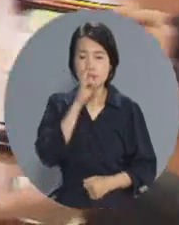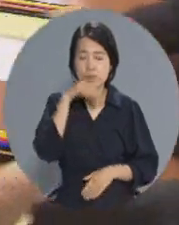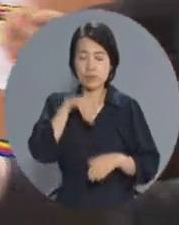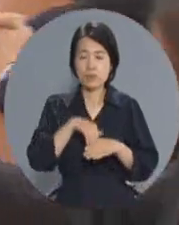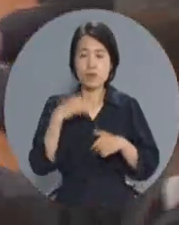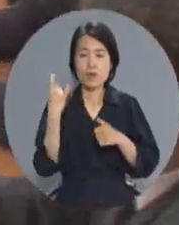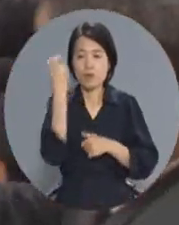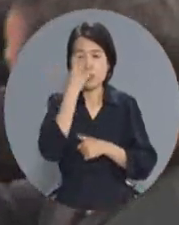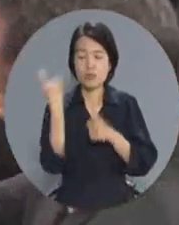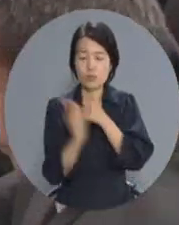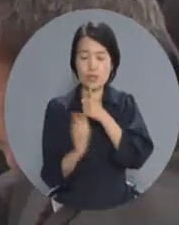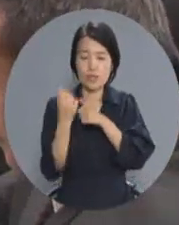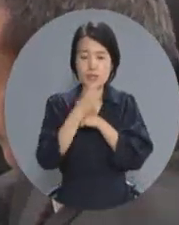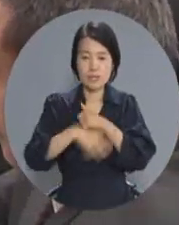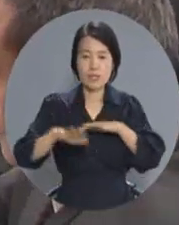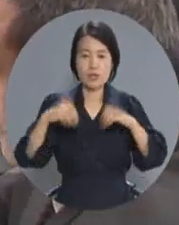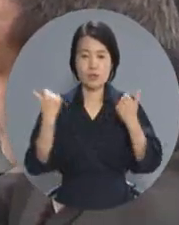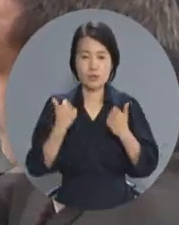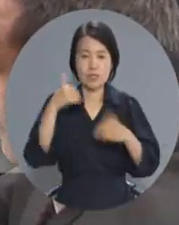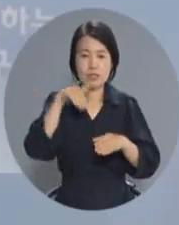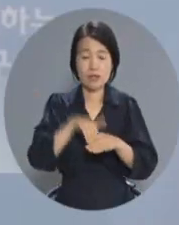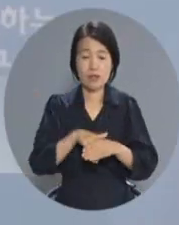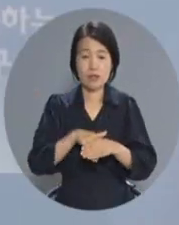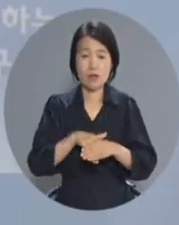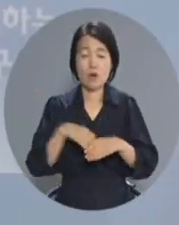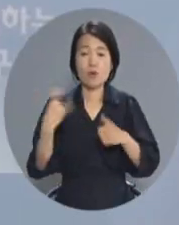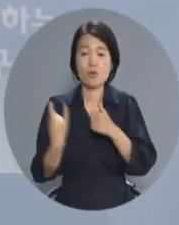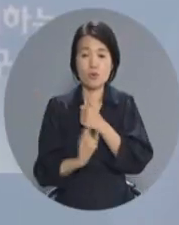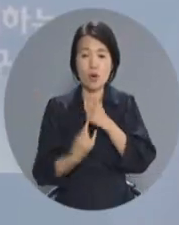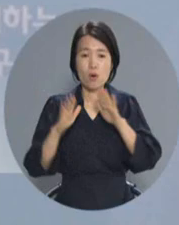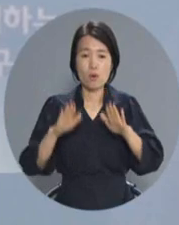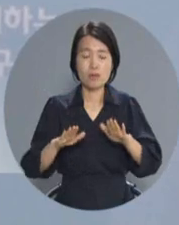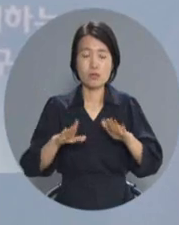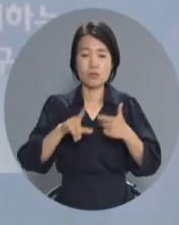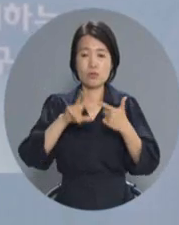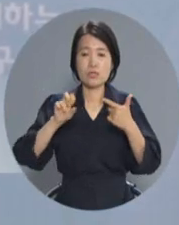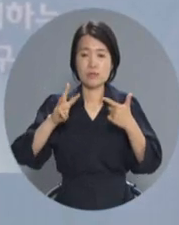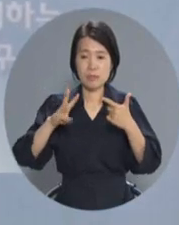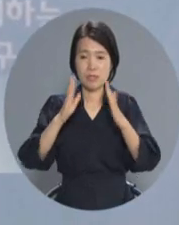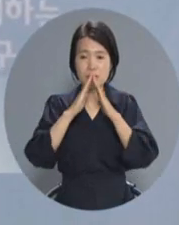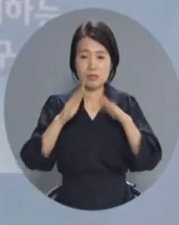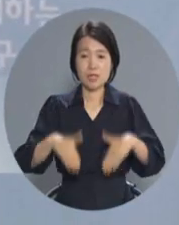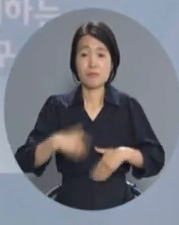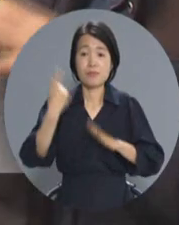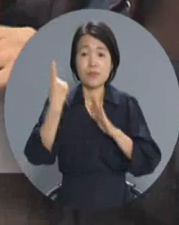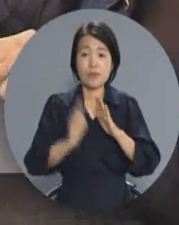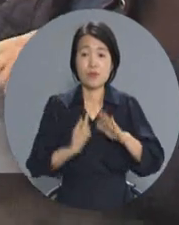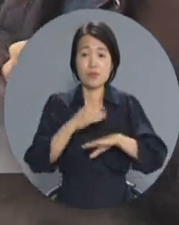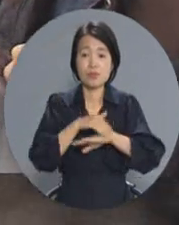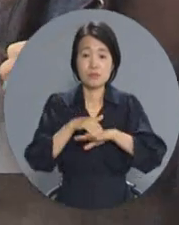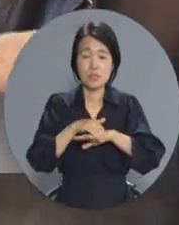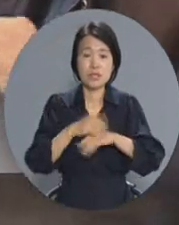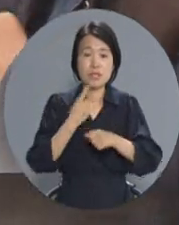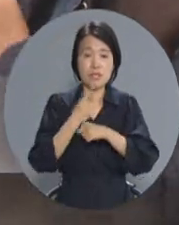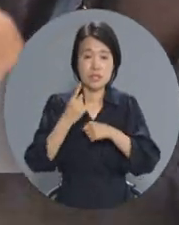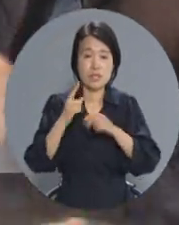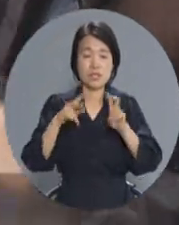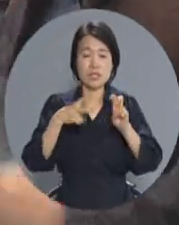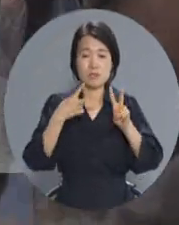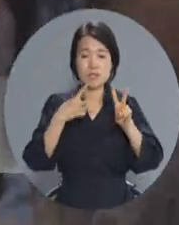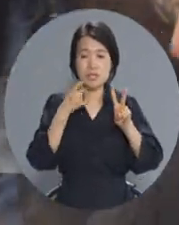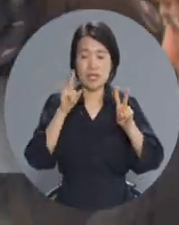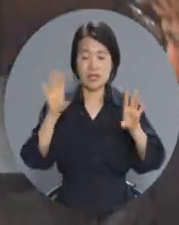중앙선거관리위원회 산하 국회의원 선거구 획정위원회가 오는 23일 전남을 방문합니다 내년에 치러지는